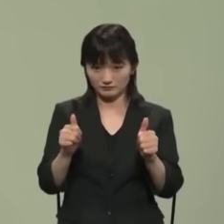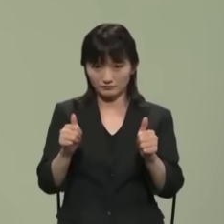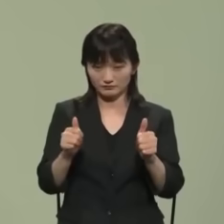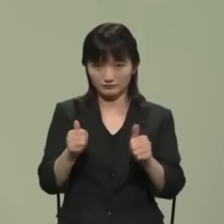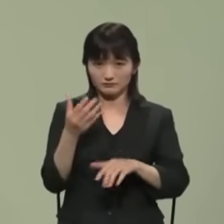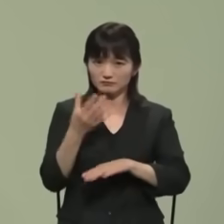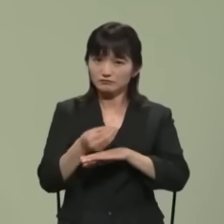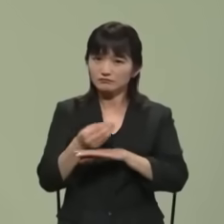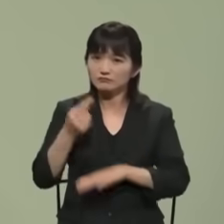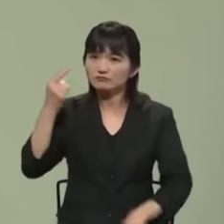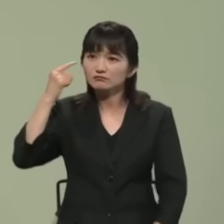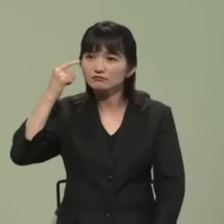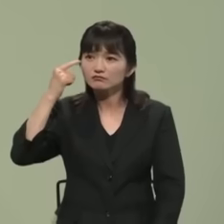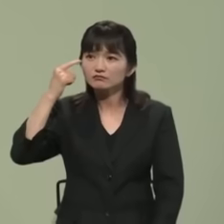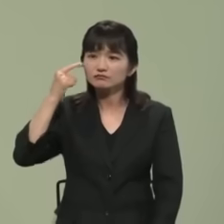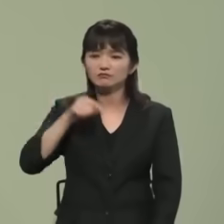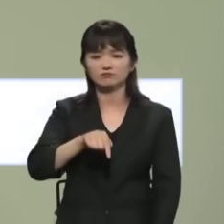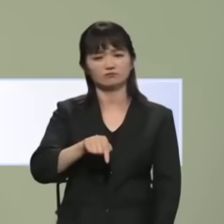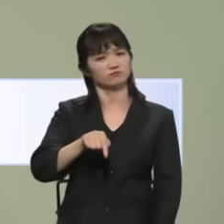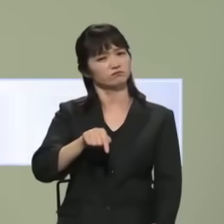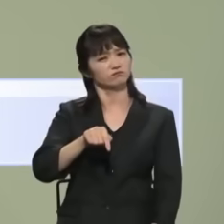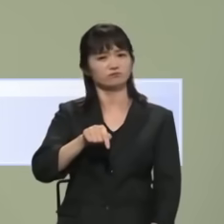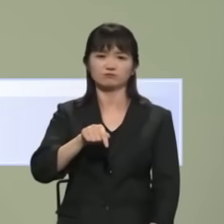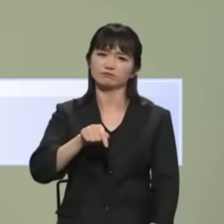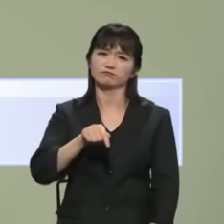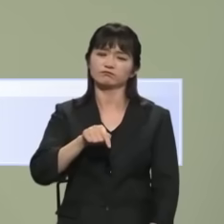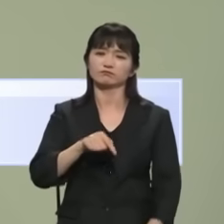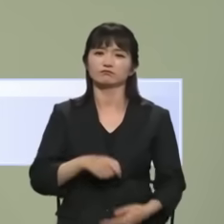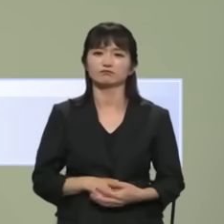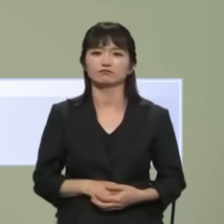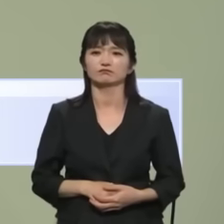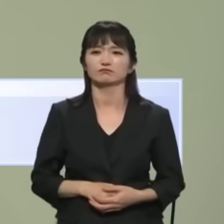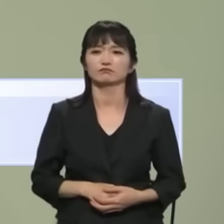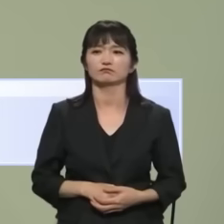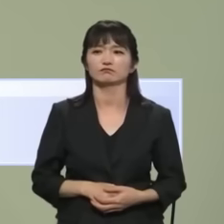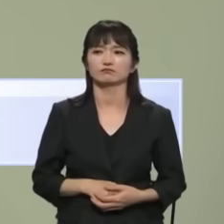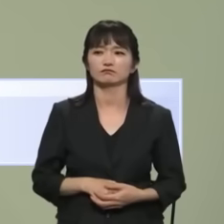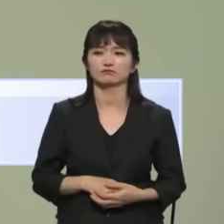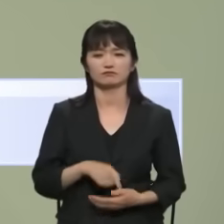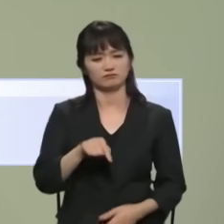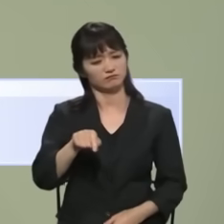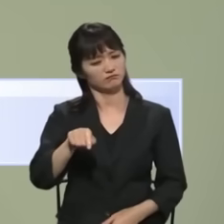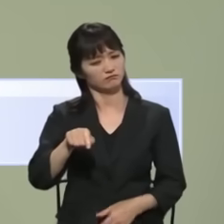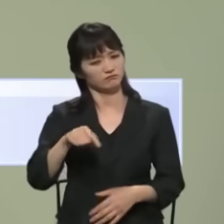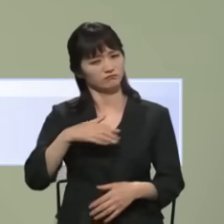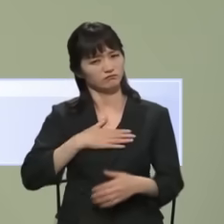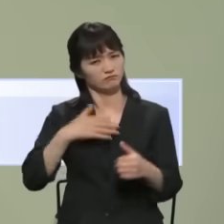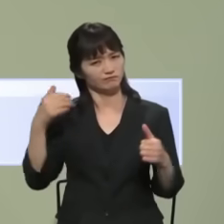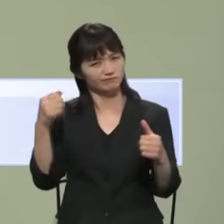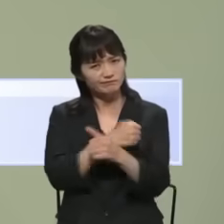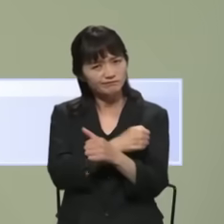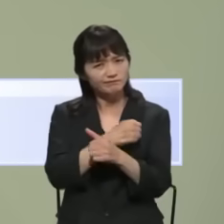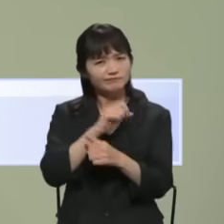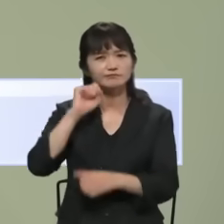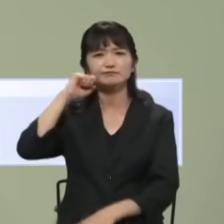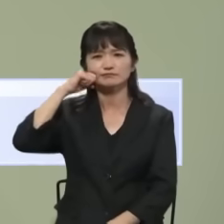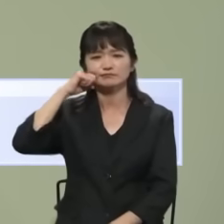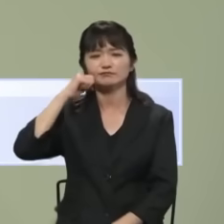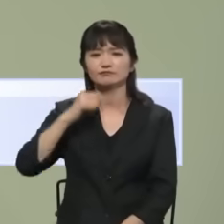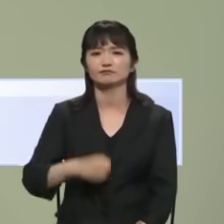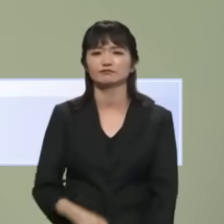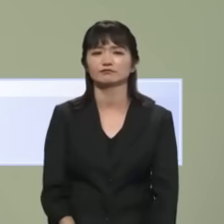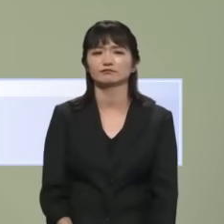그 녹취를 들었을 때 이걸 가지고라는 이야기를 했다고 해요 이걸 가지고 확대라고 하기엔 좀 어렵지 않느냐라는